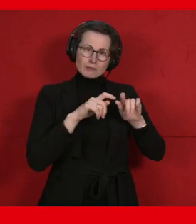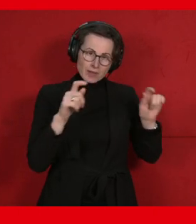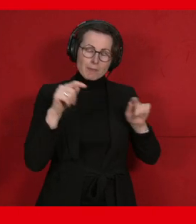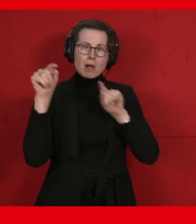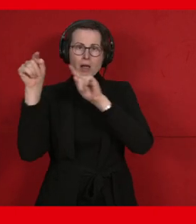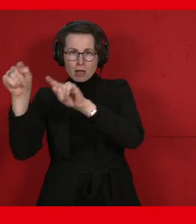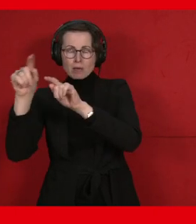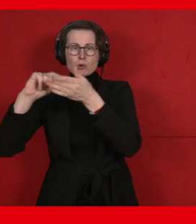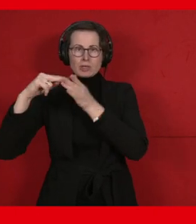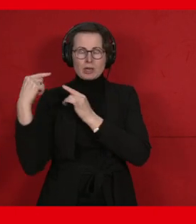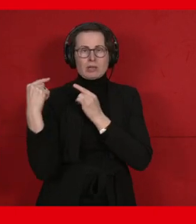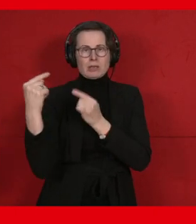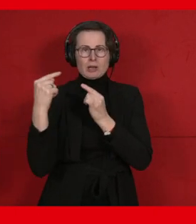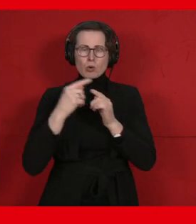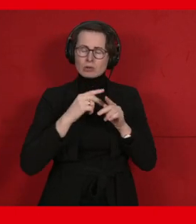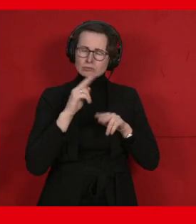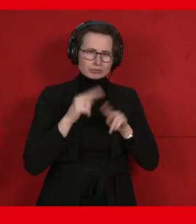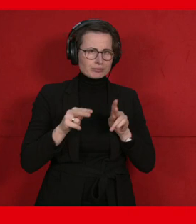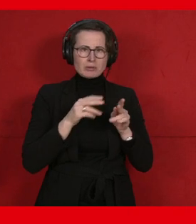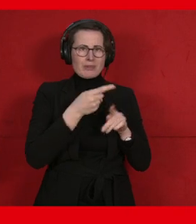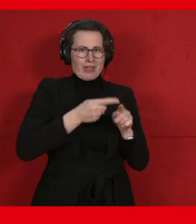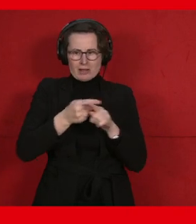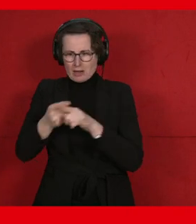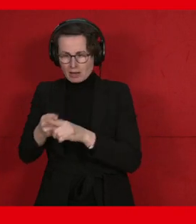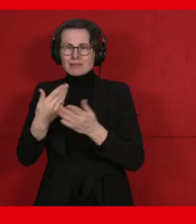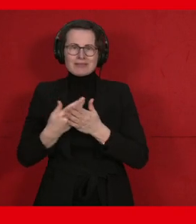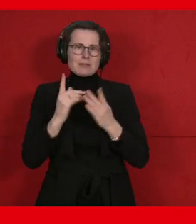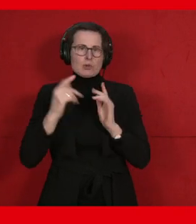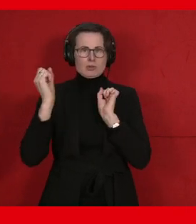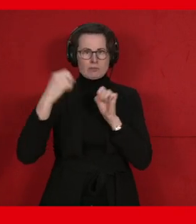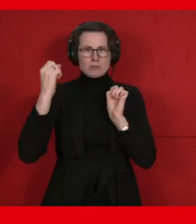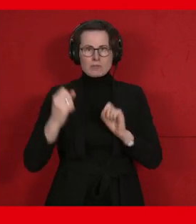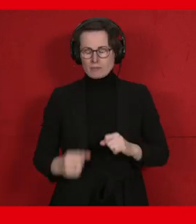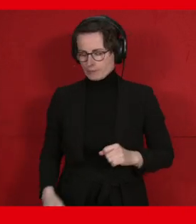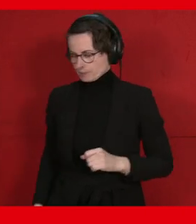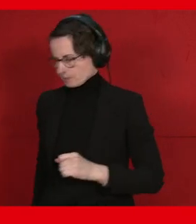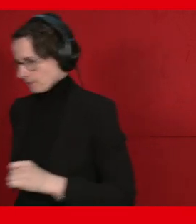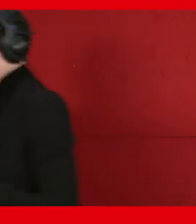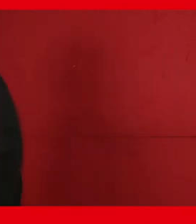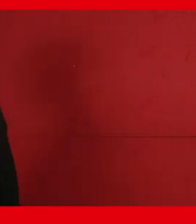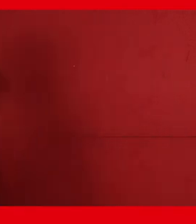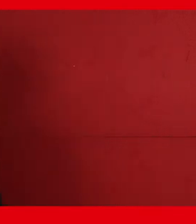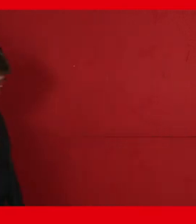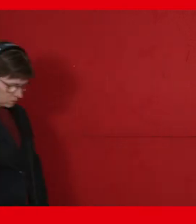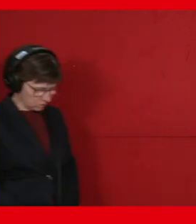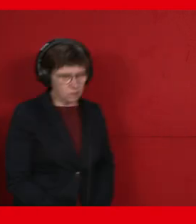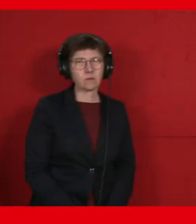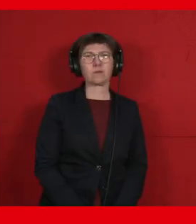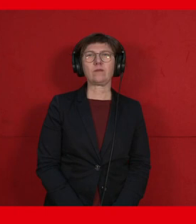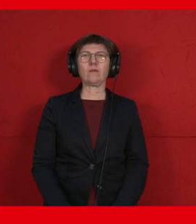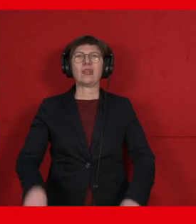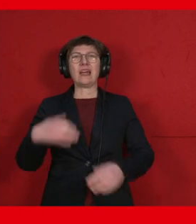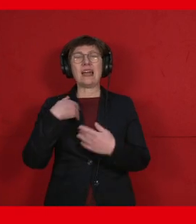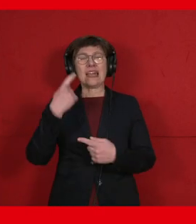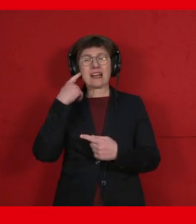einzelnen Dimensionen. Das ist wirklich das A und O, dass das funktioniert. Ich glaube, diese Umfrage sollten wir mal bei der gesamten deutschen